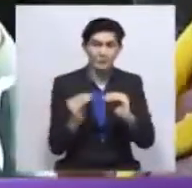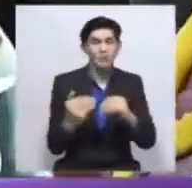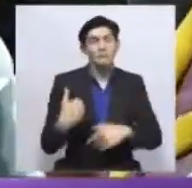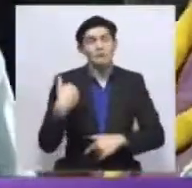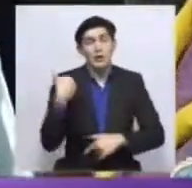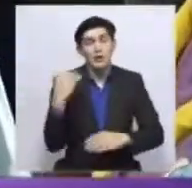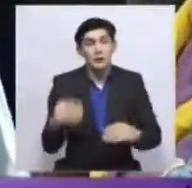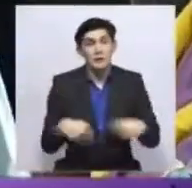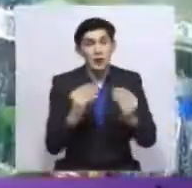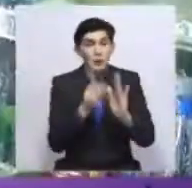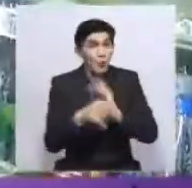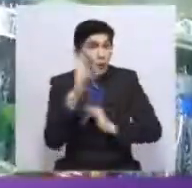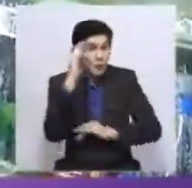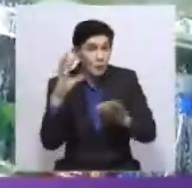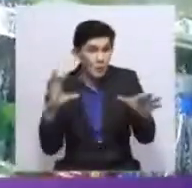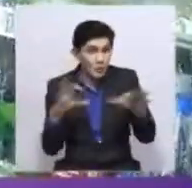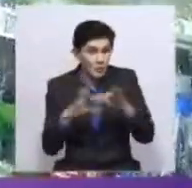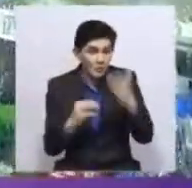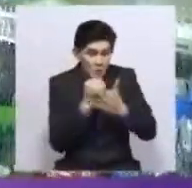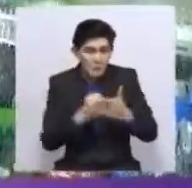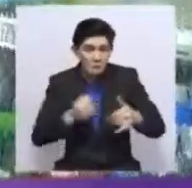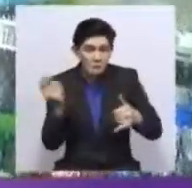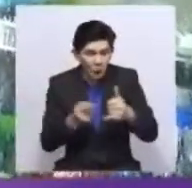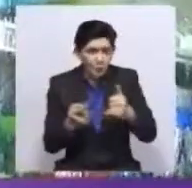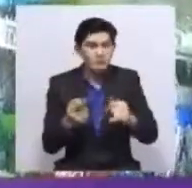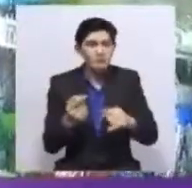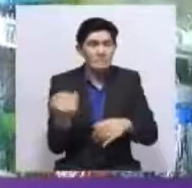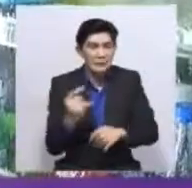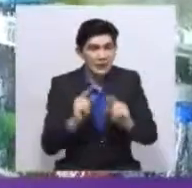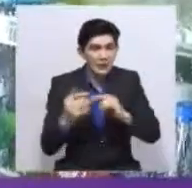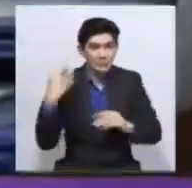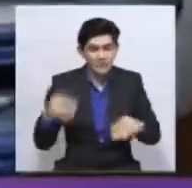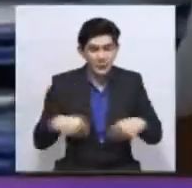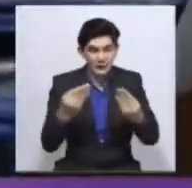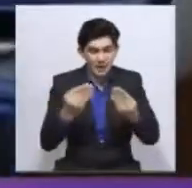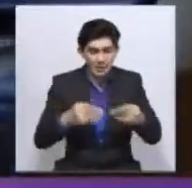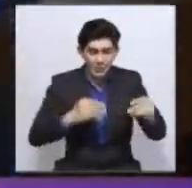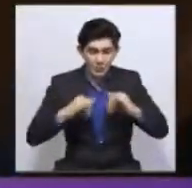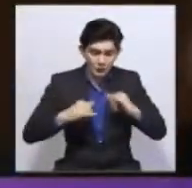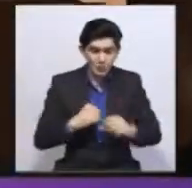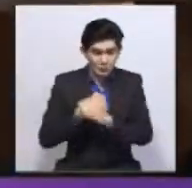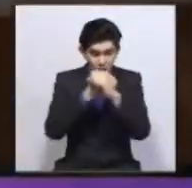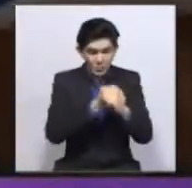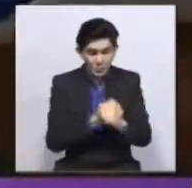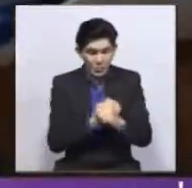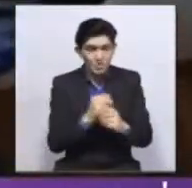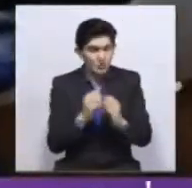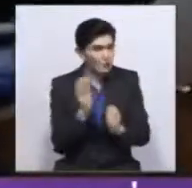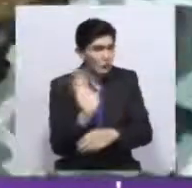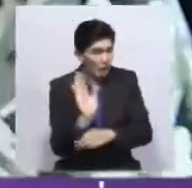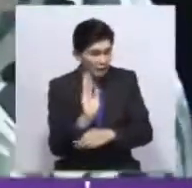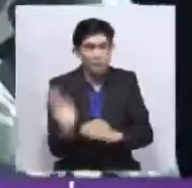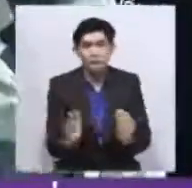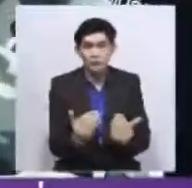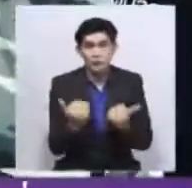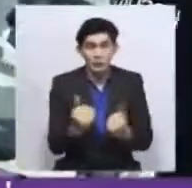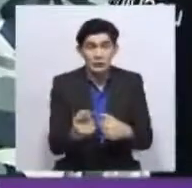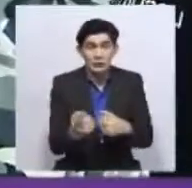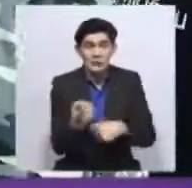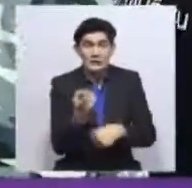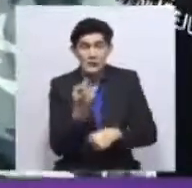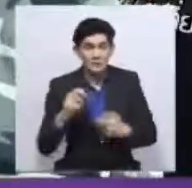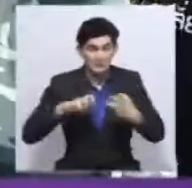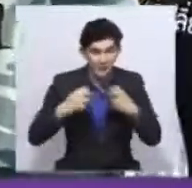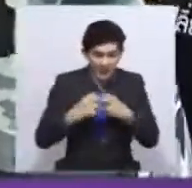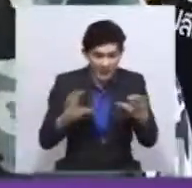มด้วยนะครับให้มีความรู้เรื่องของโทษของยาเสพติดเพื่อป้องกันไม่ให้เยาวชนในชุมชนนั้นไปเกี่ยวข้องกับยาเสพติดพร้อมทั้งมีการซักถ